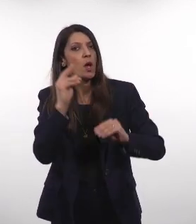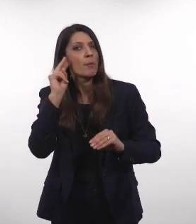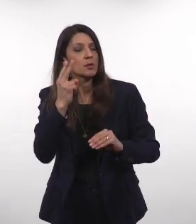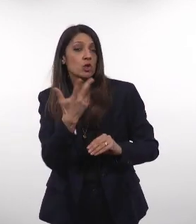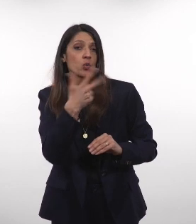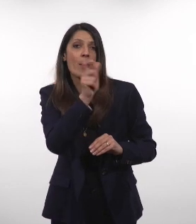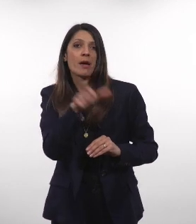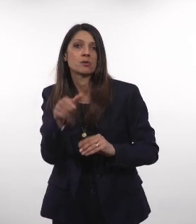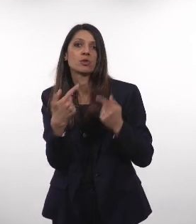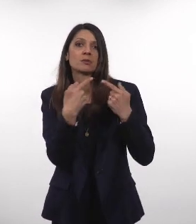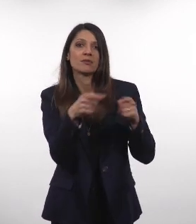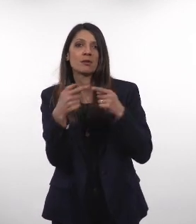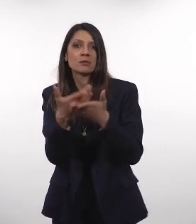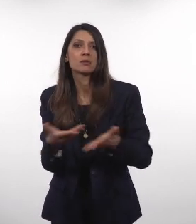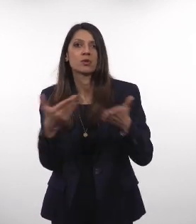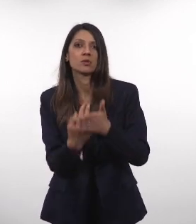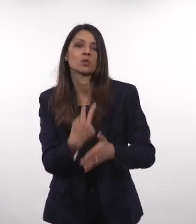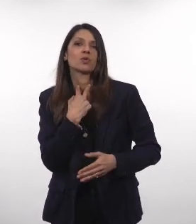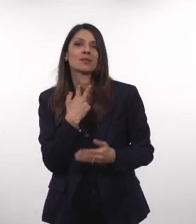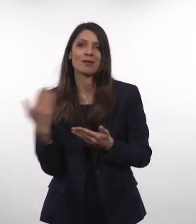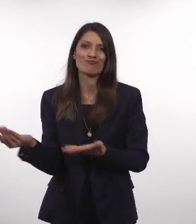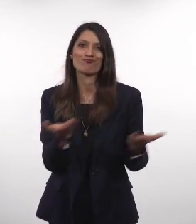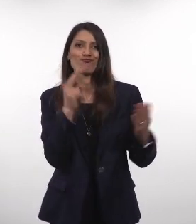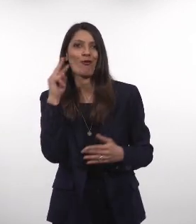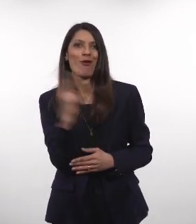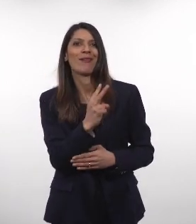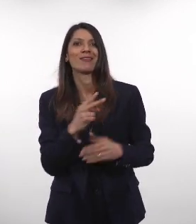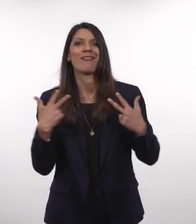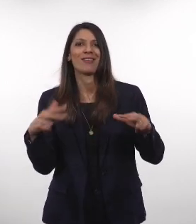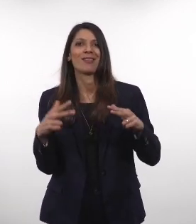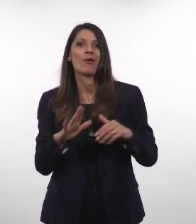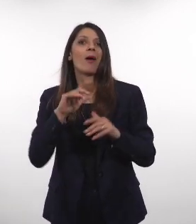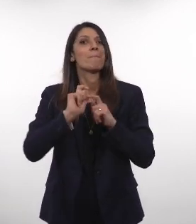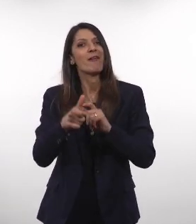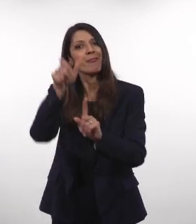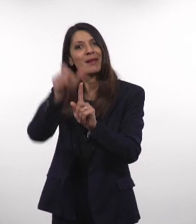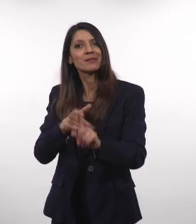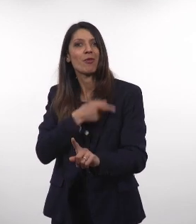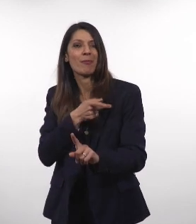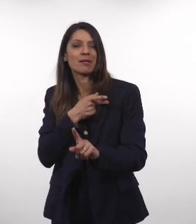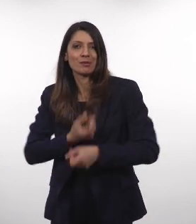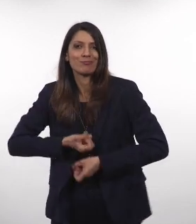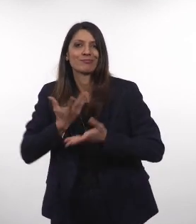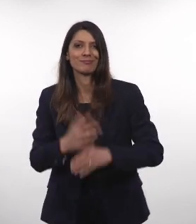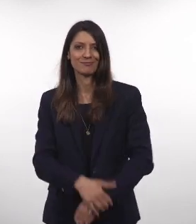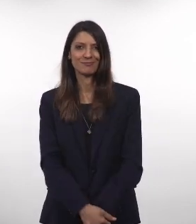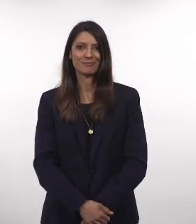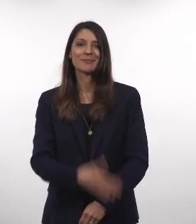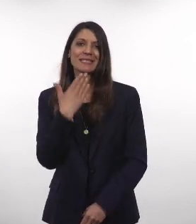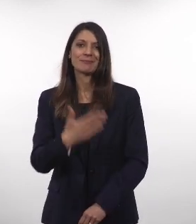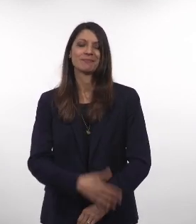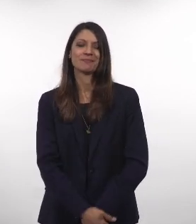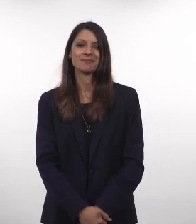patients différents en situation de handicap. Je vous laisse regarder cette vidéo avant de donner la parole au docteur Claire Masson. Merci.